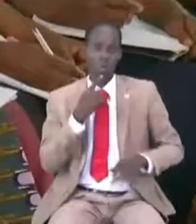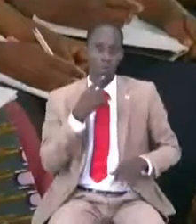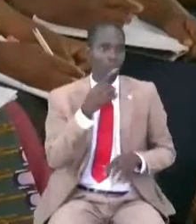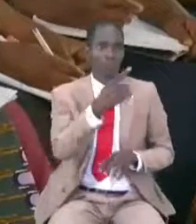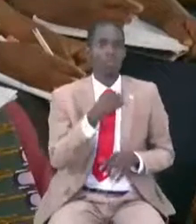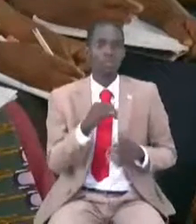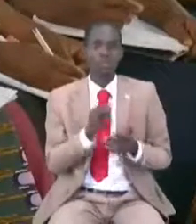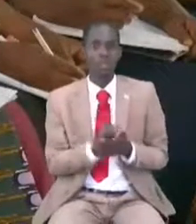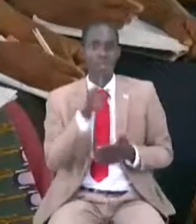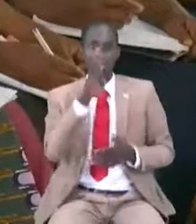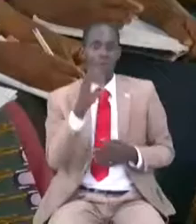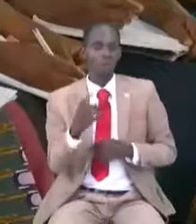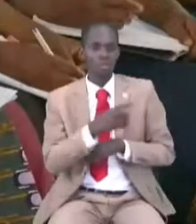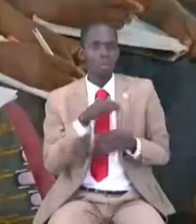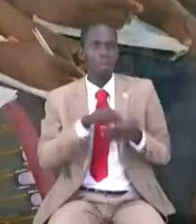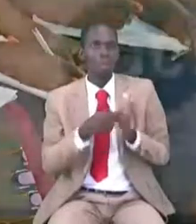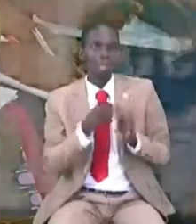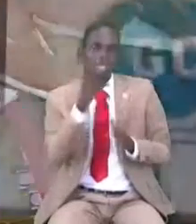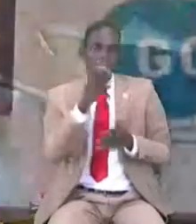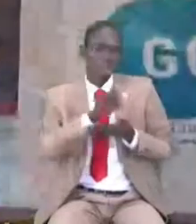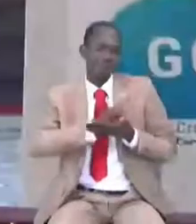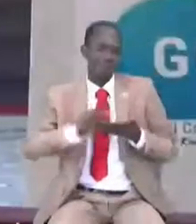Ninive serait détruite. Mais